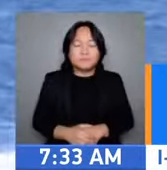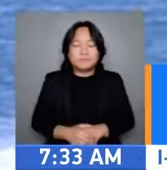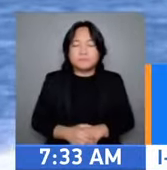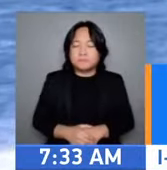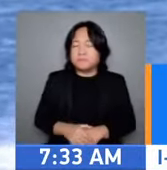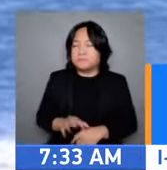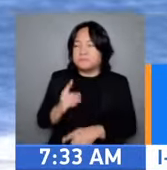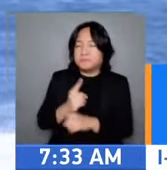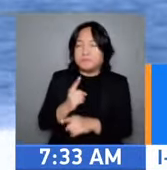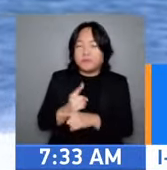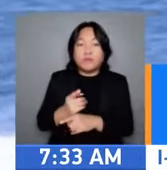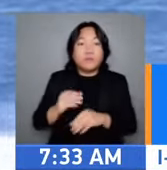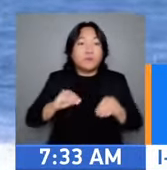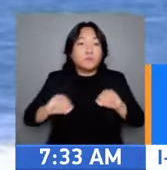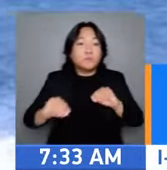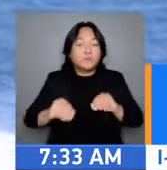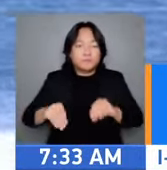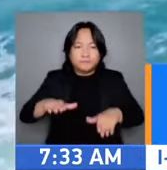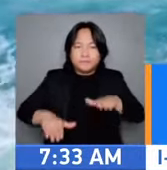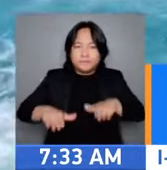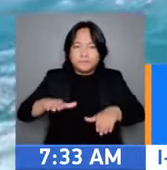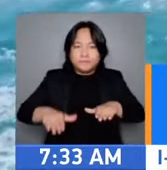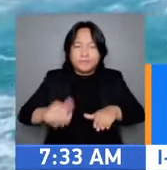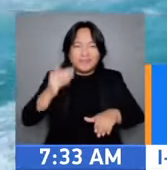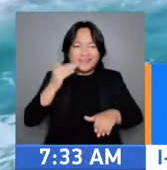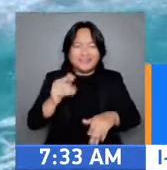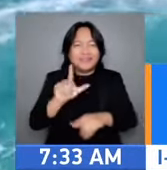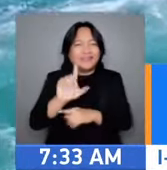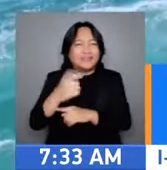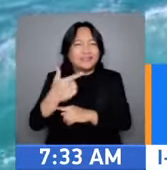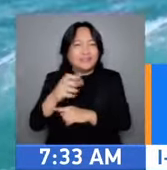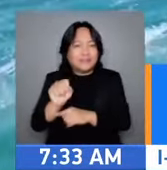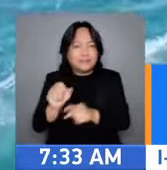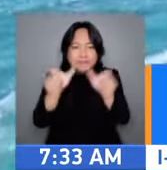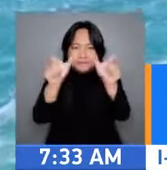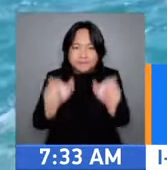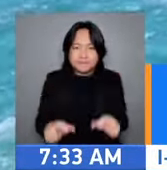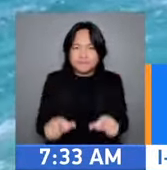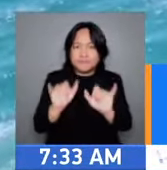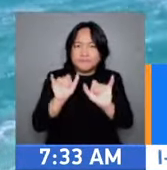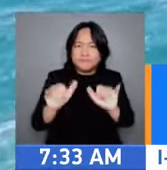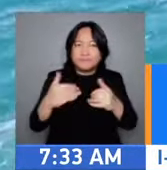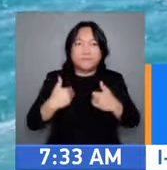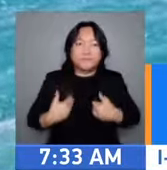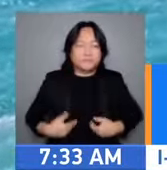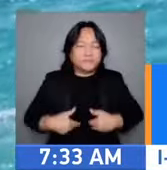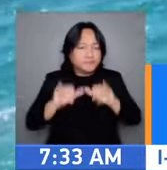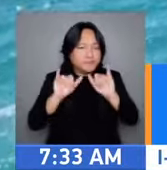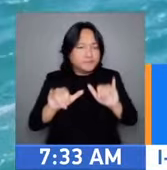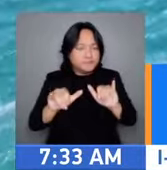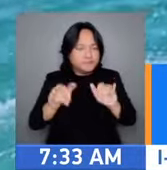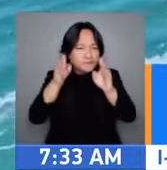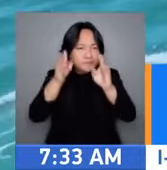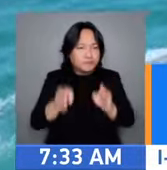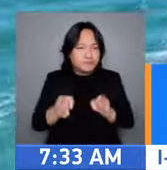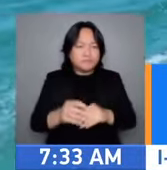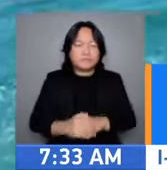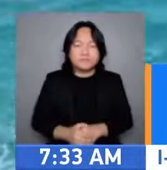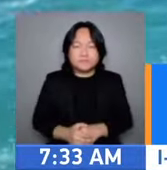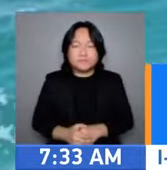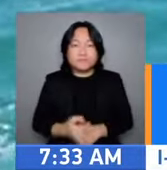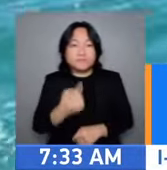mo. Okay. So, yung legs dapat straight lang. Yung body straight lang. Tapos yung body straight lang. Okay. Pagka magaling ka na, pwede ka na gumalaw. Bakit anong gawin mo, basta magaling ka